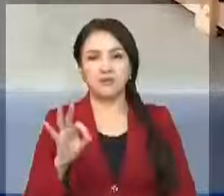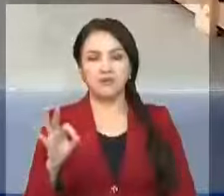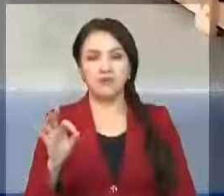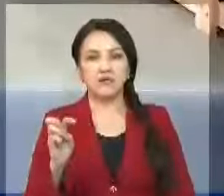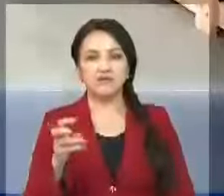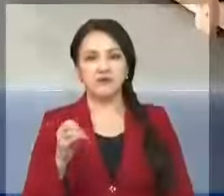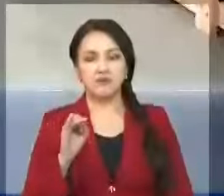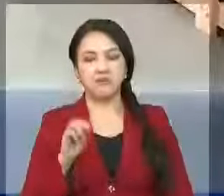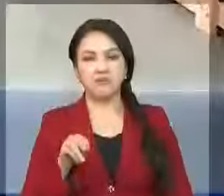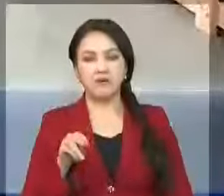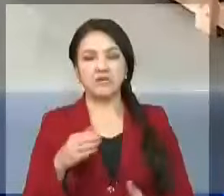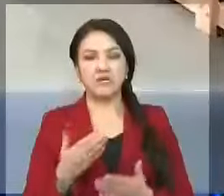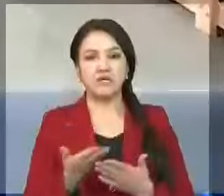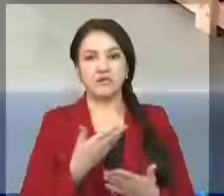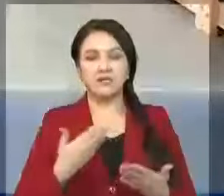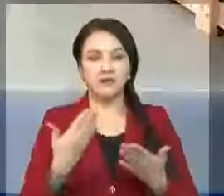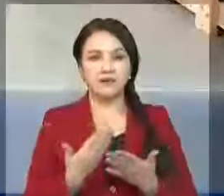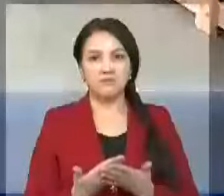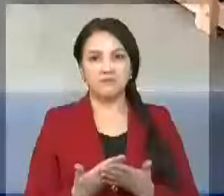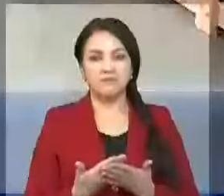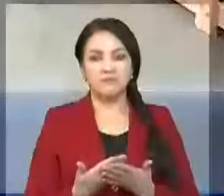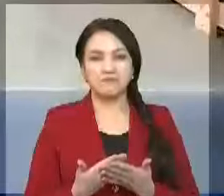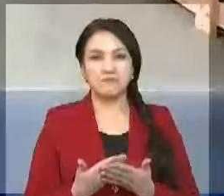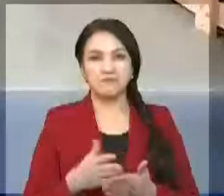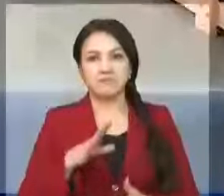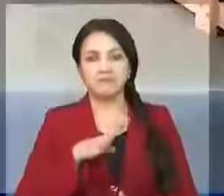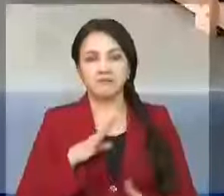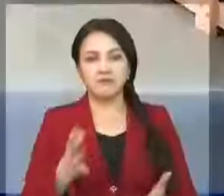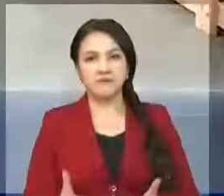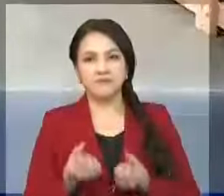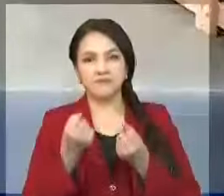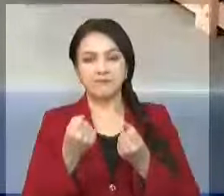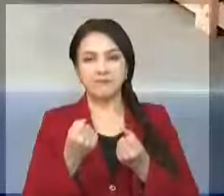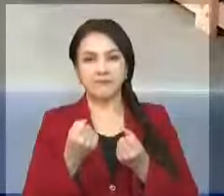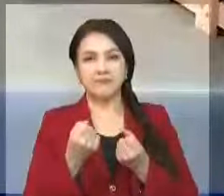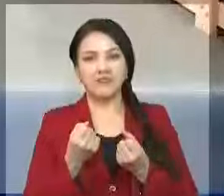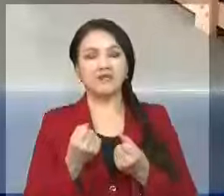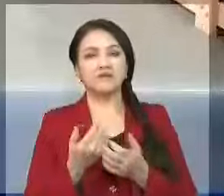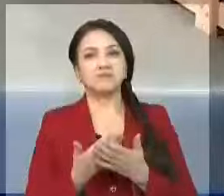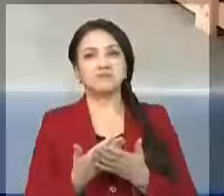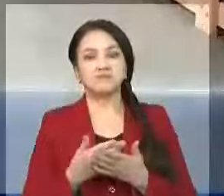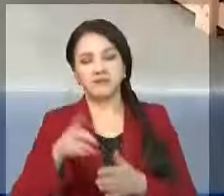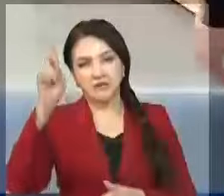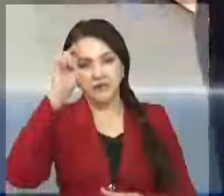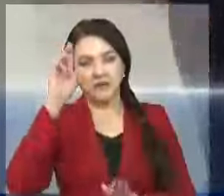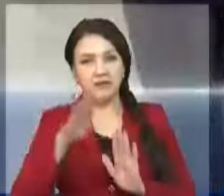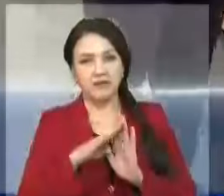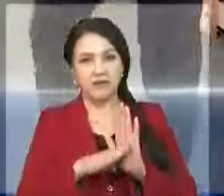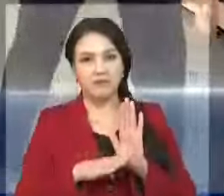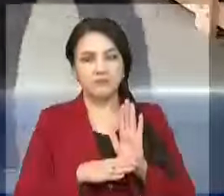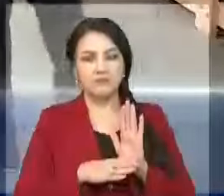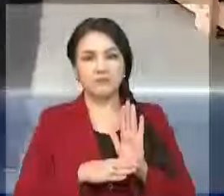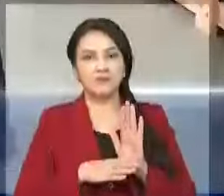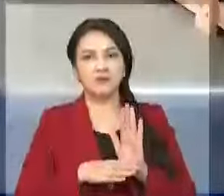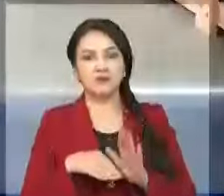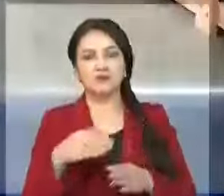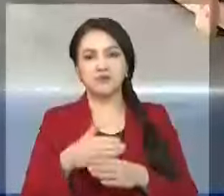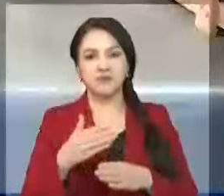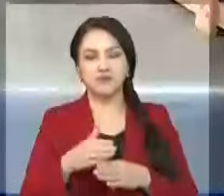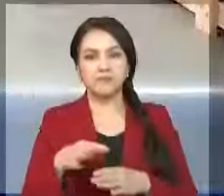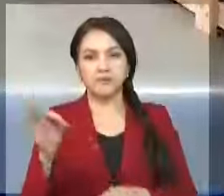«Автокомп», где мы сегодня присутствуем. Этот проект был поддержан в рамках государственной программы в части